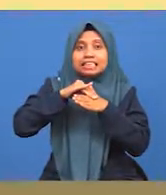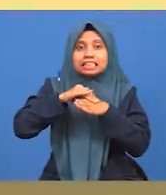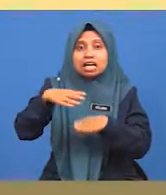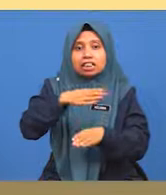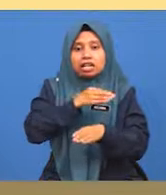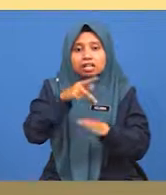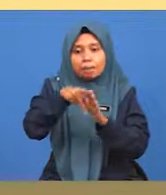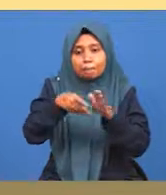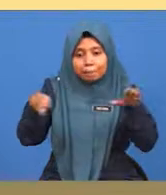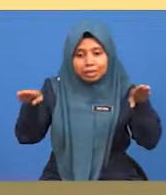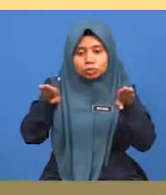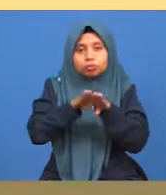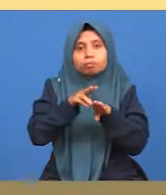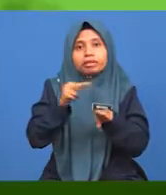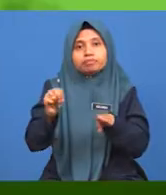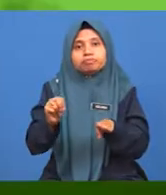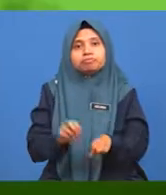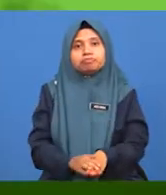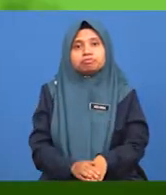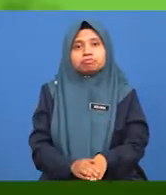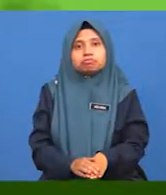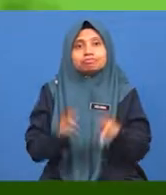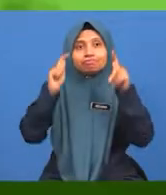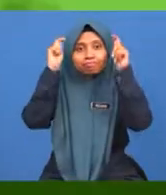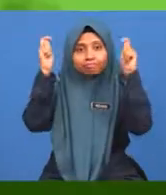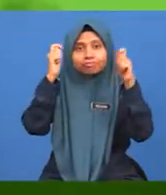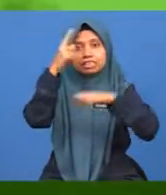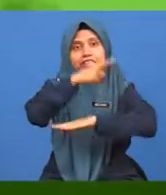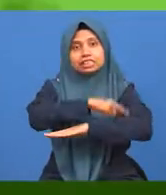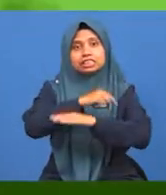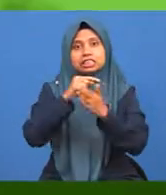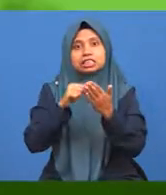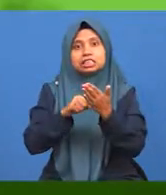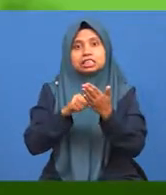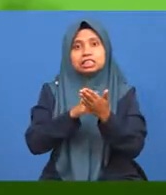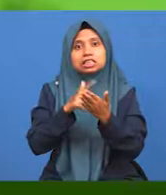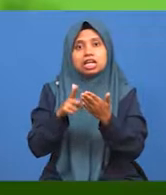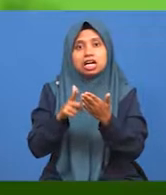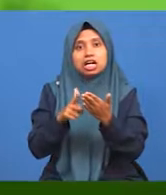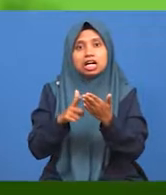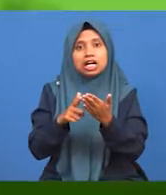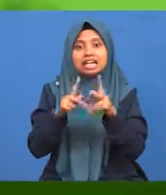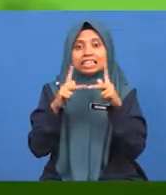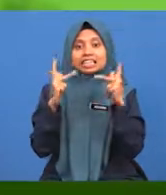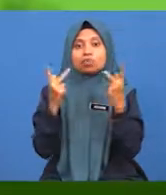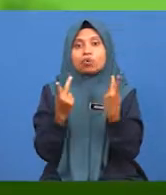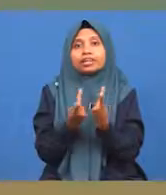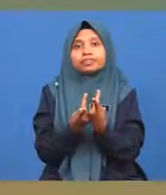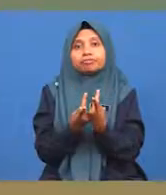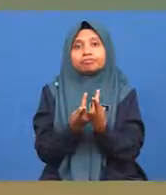dan penutupan. Tema kita pada hari ini ialah kekeluargaan.